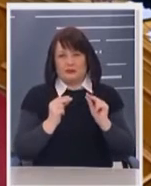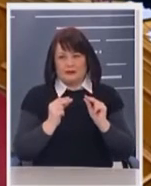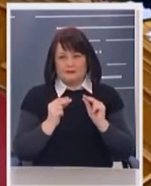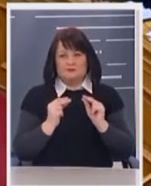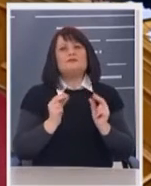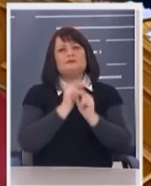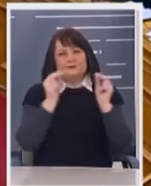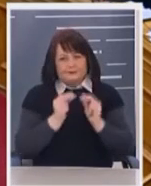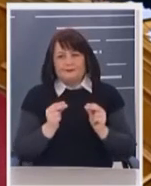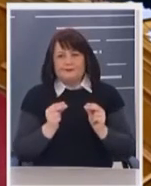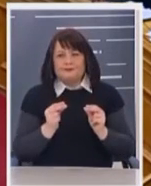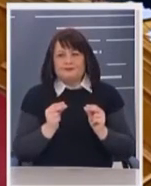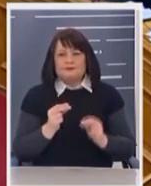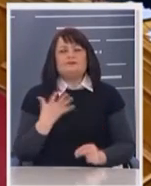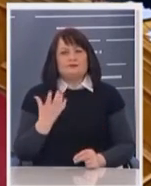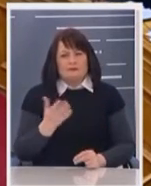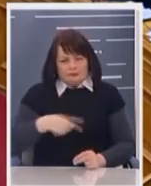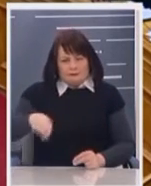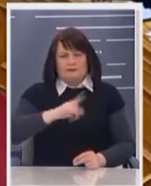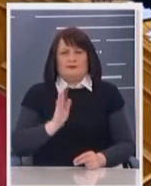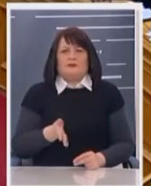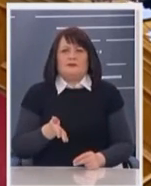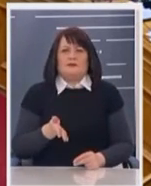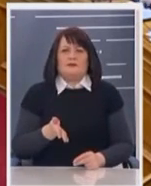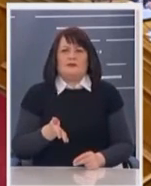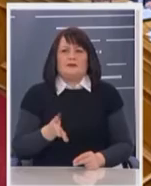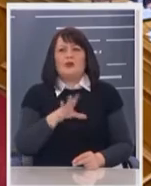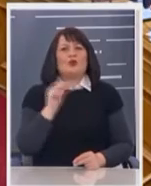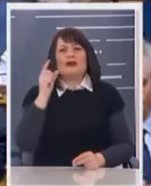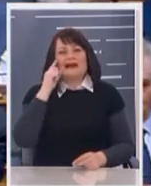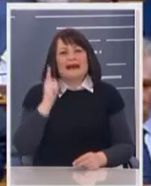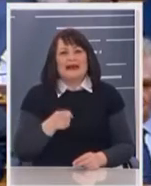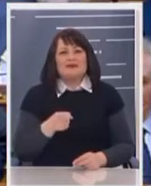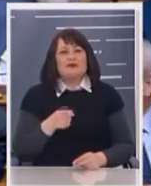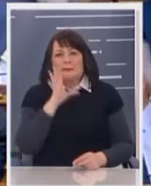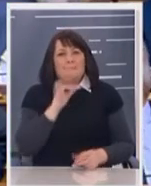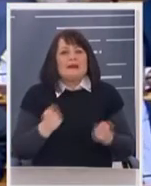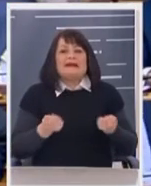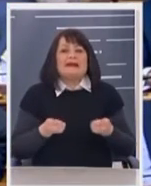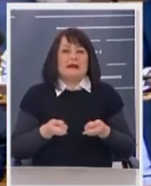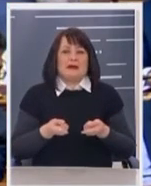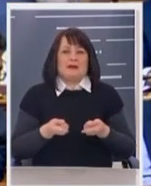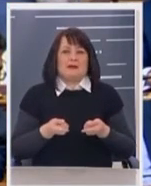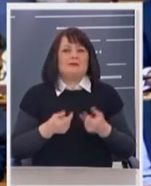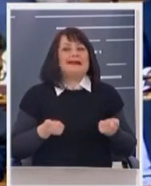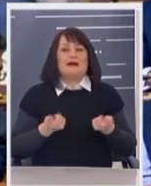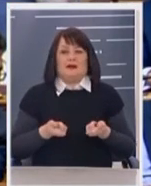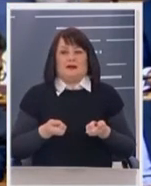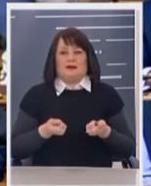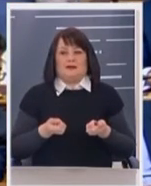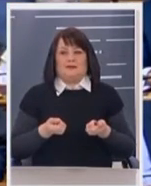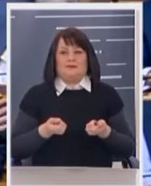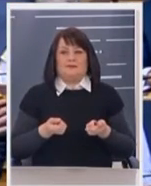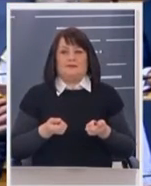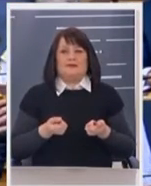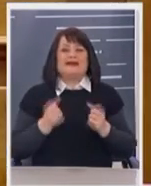ώστε να έχουν όλη τη δυνατότητα να αντιληφθούν τι πραγματικά συντελείται στον χώρο